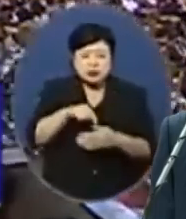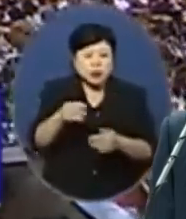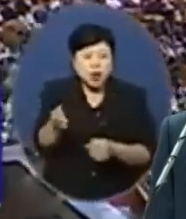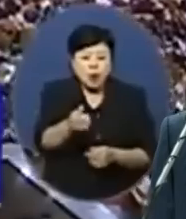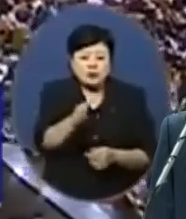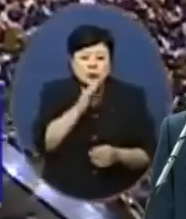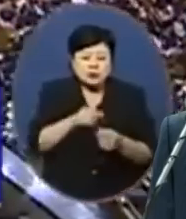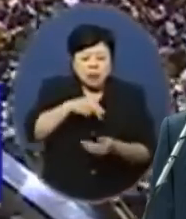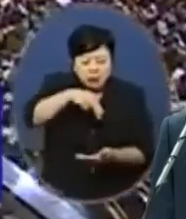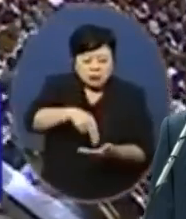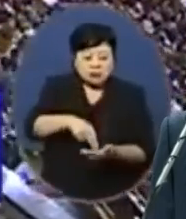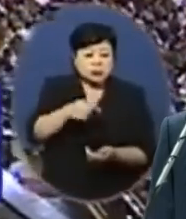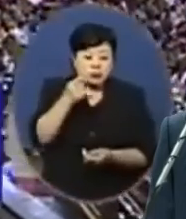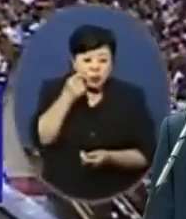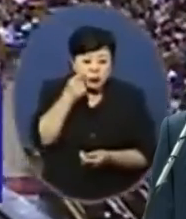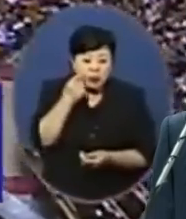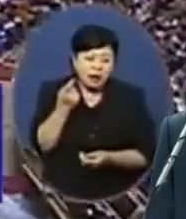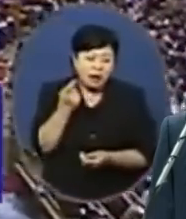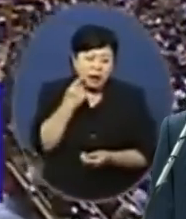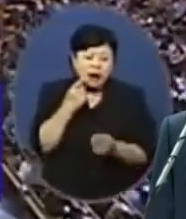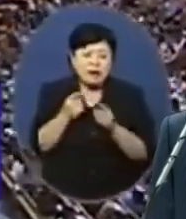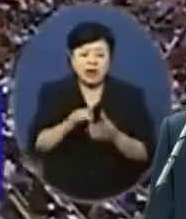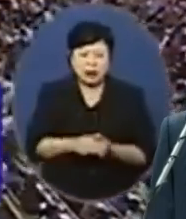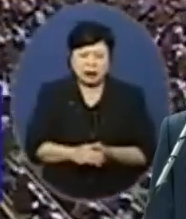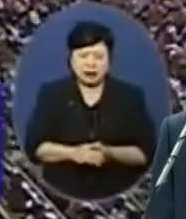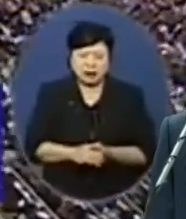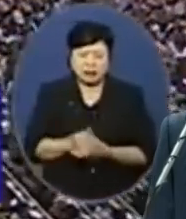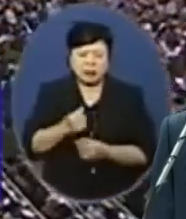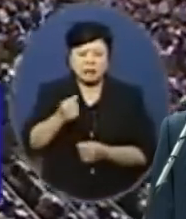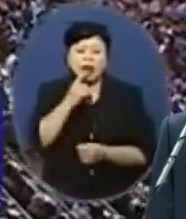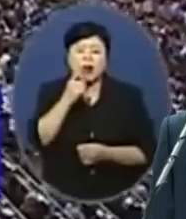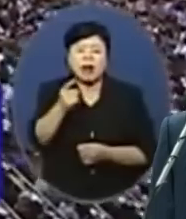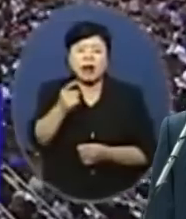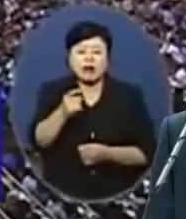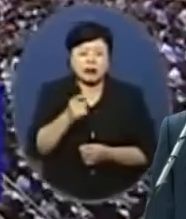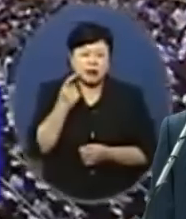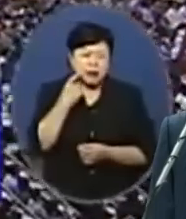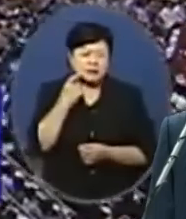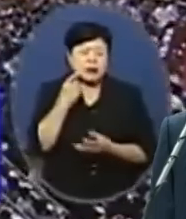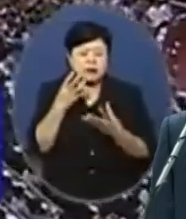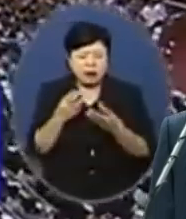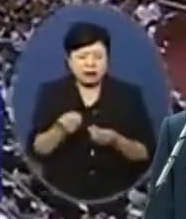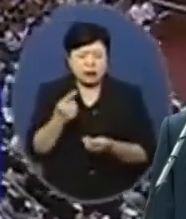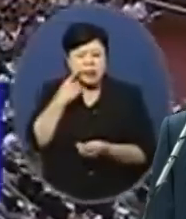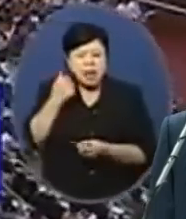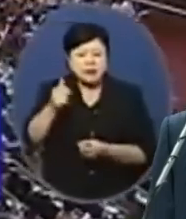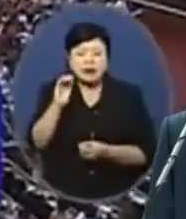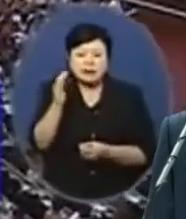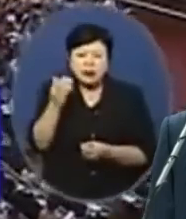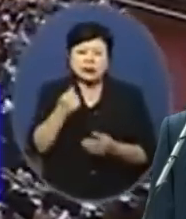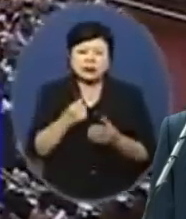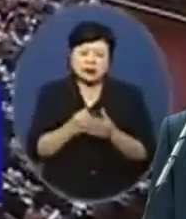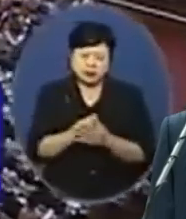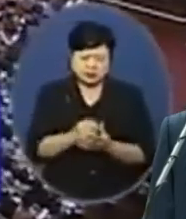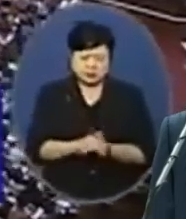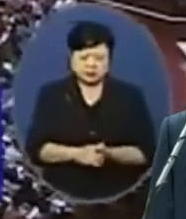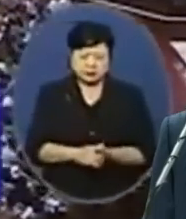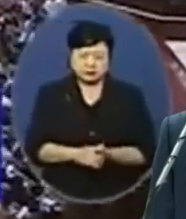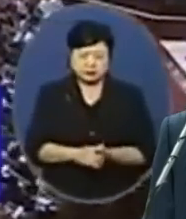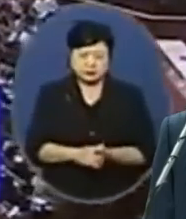없으므로 진리에 서지 못하고 거짓을 말할 때마다 제 것으로 말하나니 이는 그가 거짓말쟁이요 거짓의 아비가